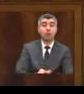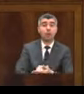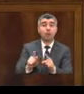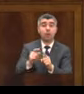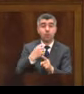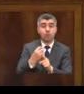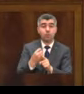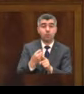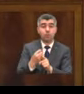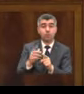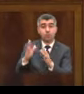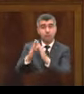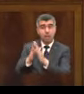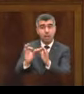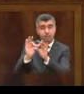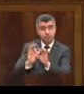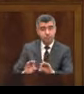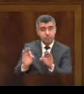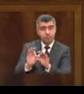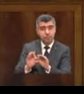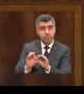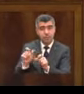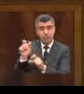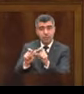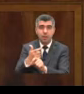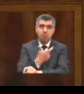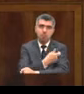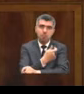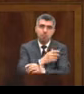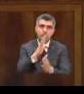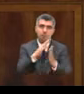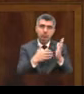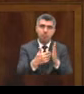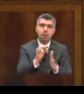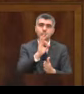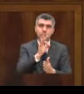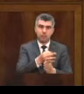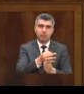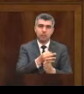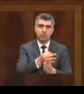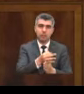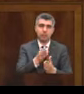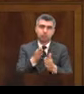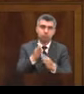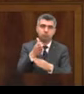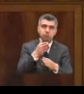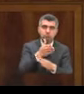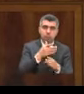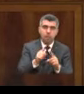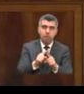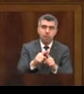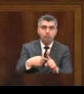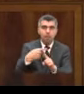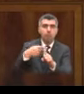اليوم من البرنامج الوطني للتلقيح. الإنجاز الثاني نعتبر أن هذا إنجاز ينضاف إلى